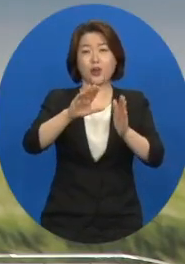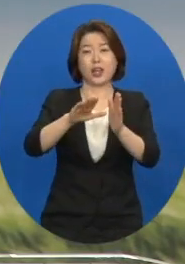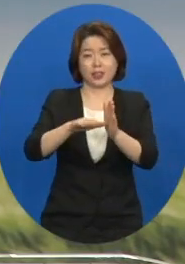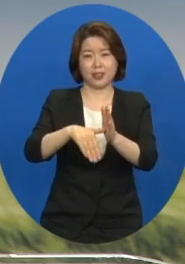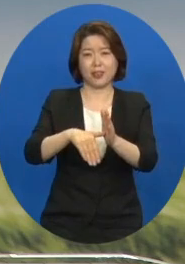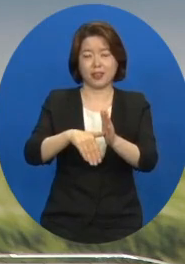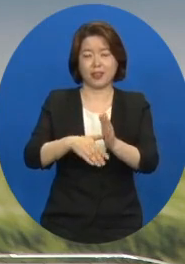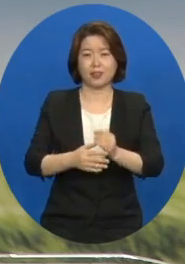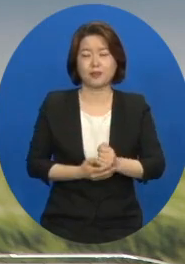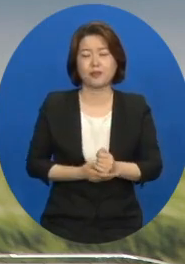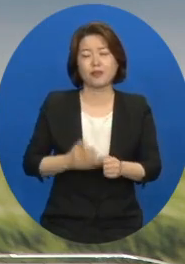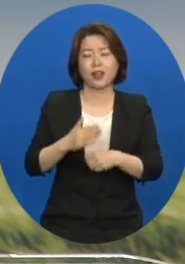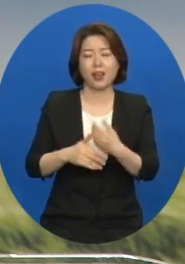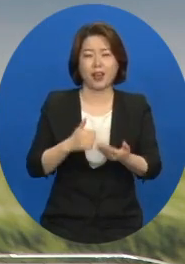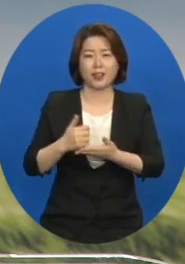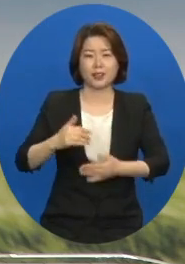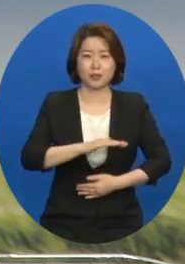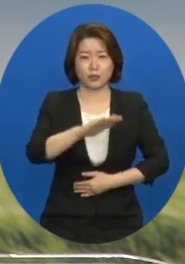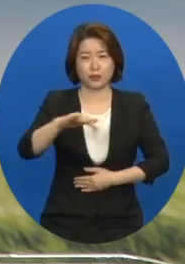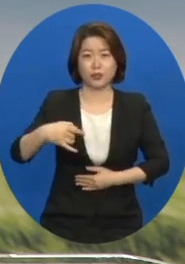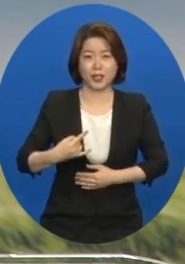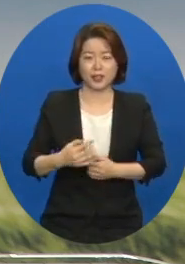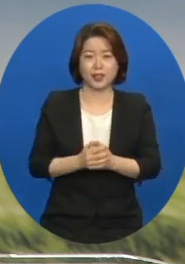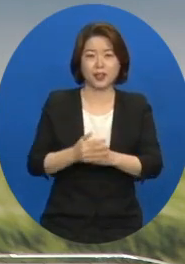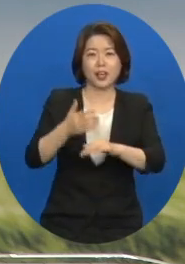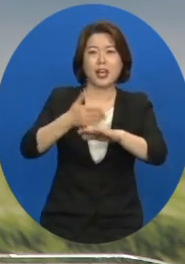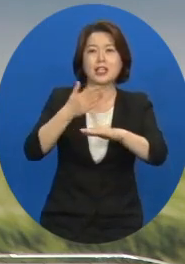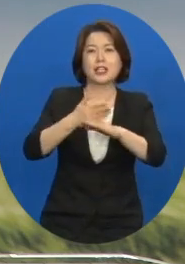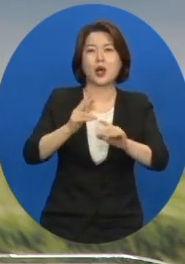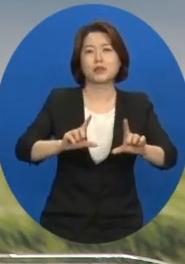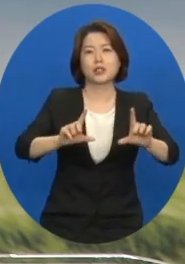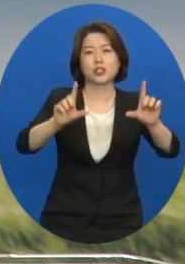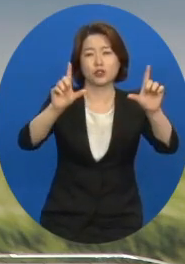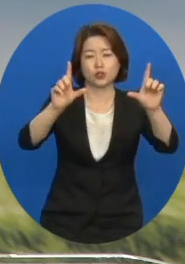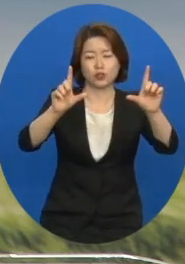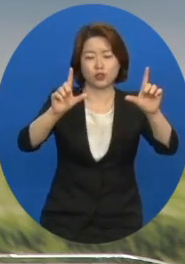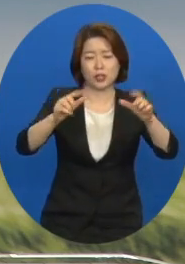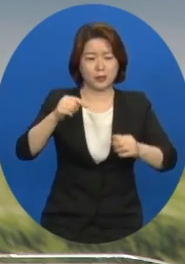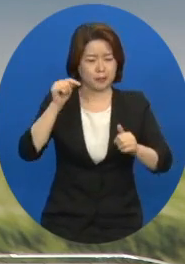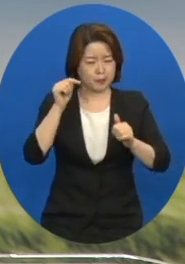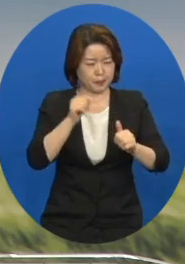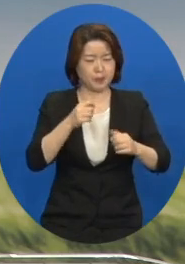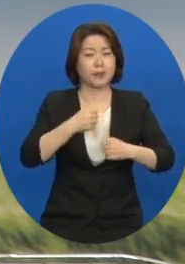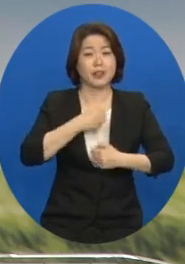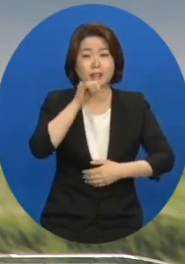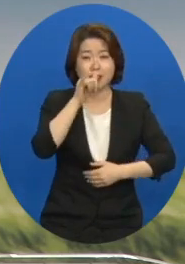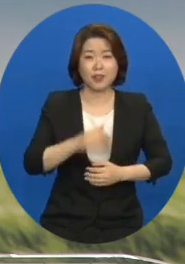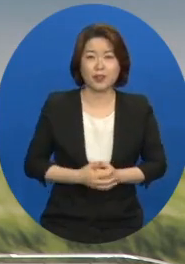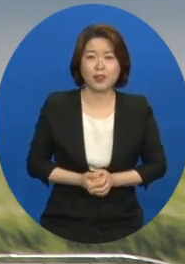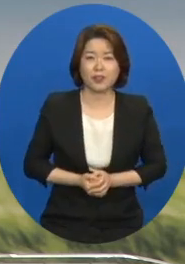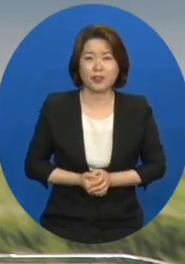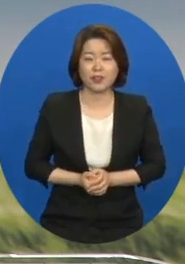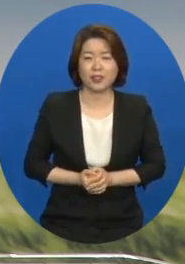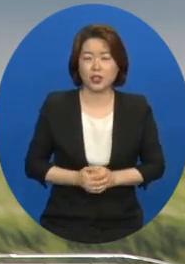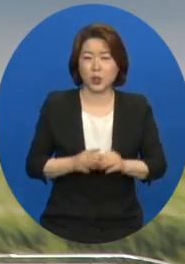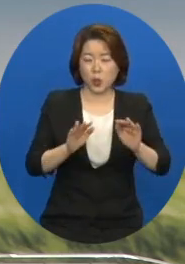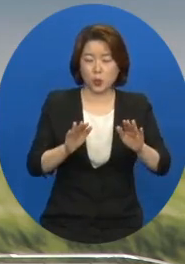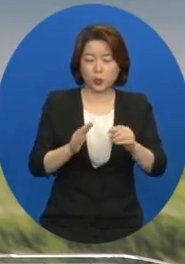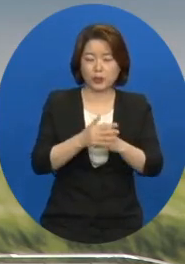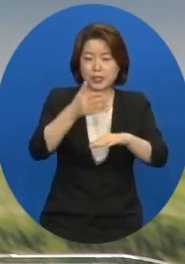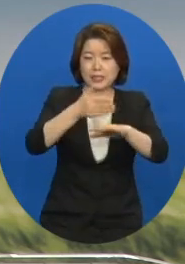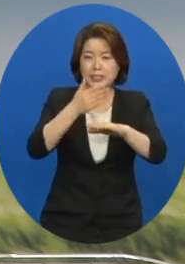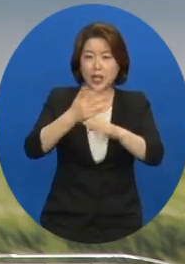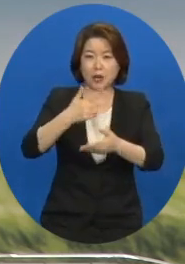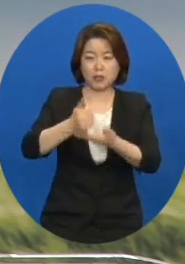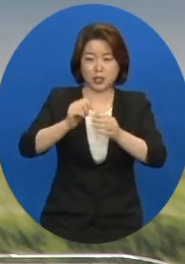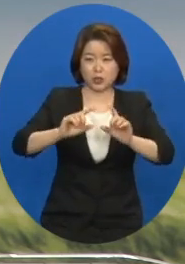때에 하나님께서 우리에게 감사주의를 지키게 하셨습니다. 저는 이 감사주의를